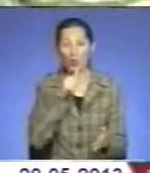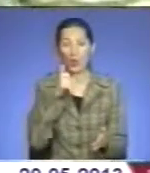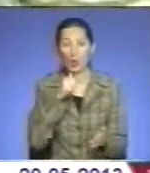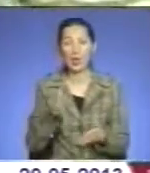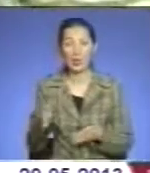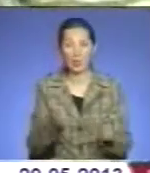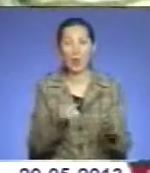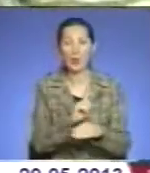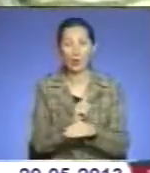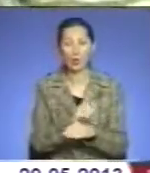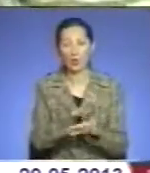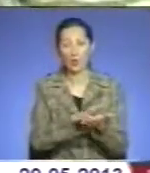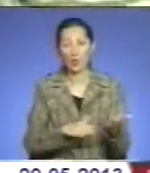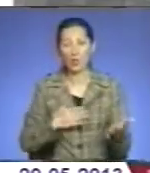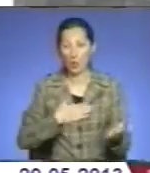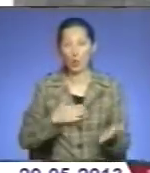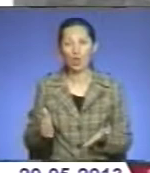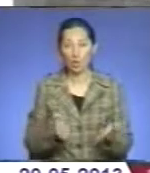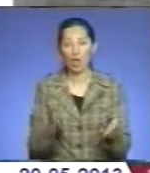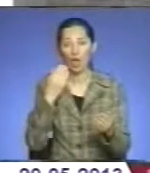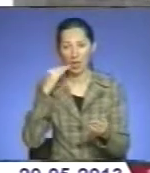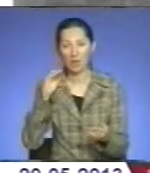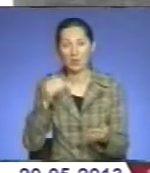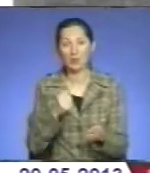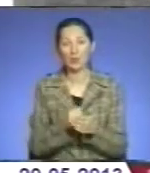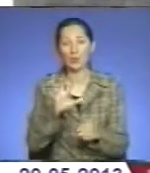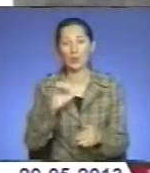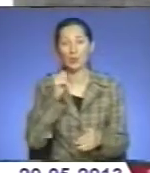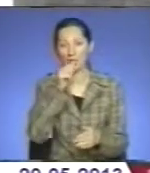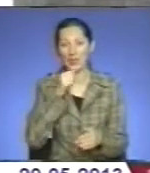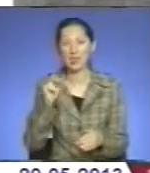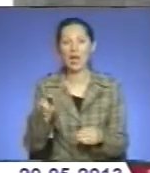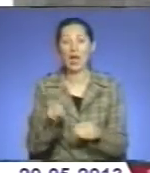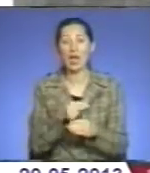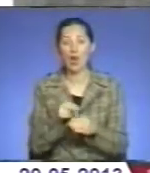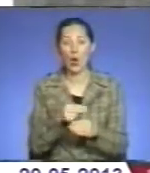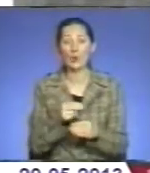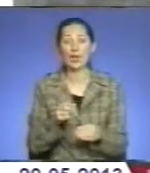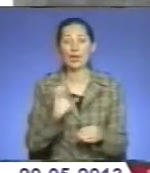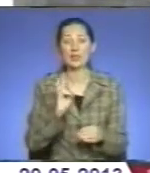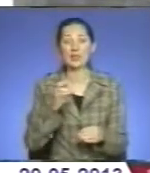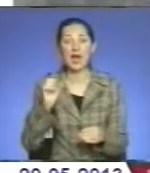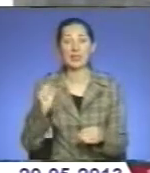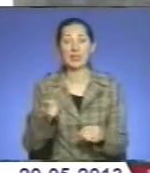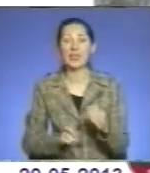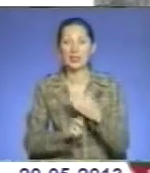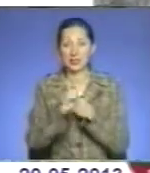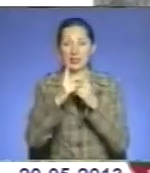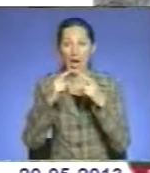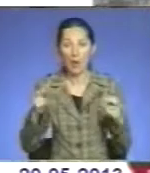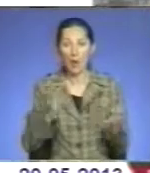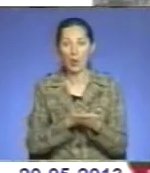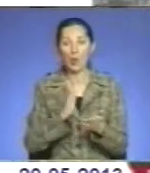Тернополя, то, вибачте, мої дороги ліпші. До 500-ліття відреставрований Скалицький замок має стати головною принадою